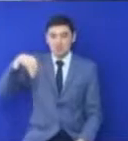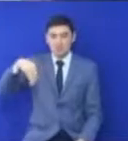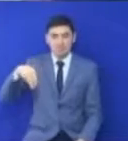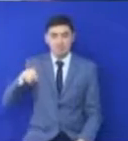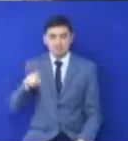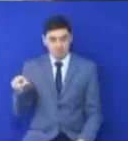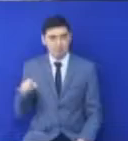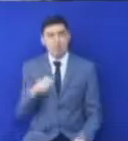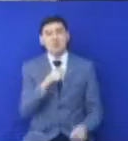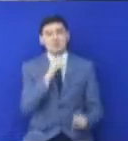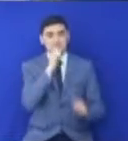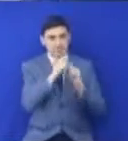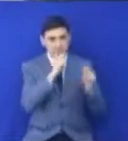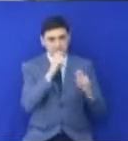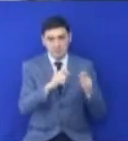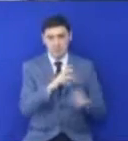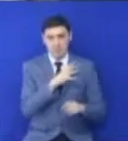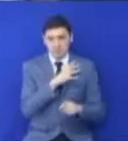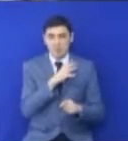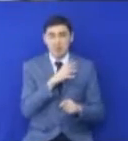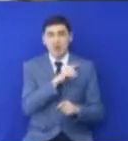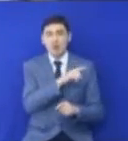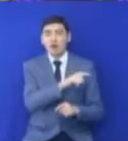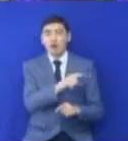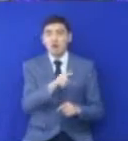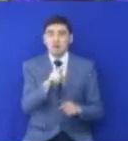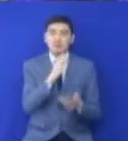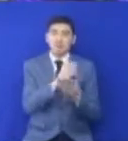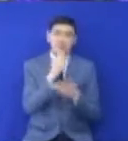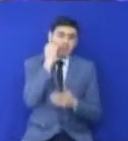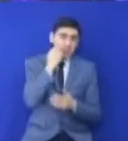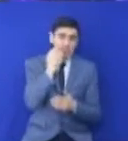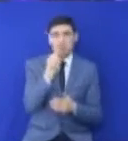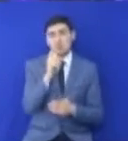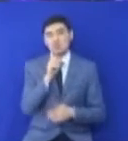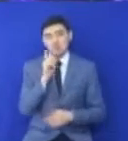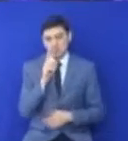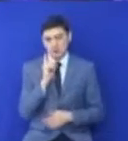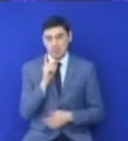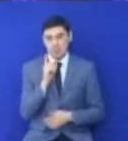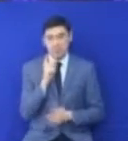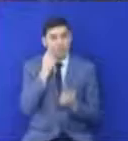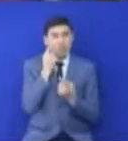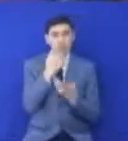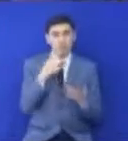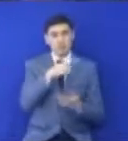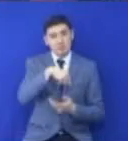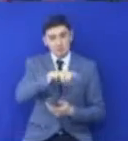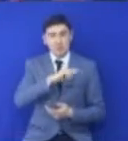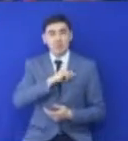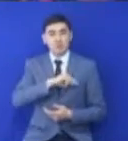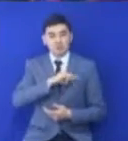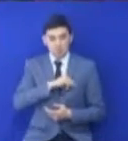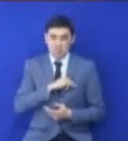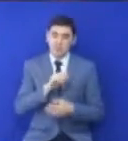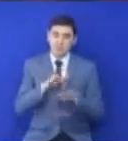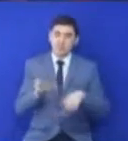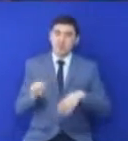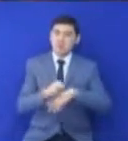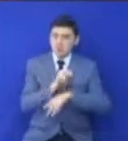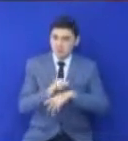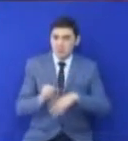табыс етті. Марапатталғандардың арасында аға буын өкілдерімен қатар жастар да бар. Олардың көпшілігі жұмыс істеп бала тәрбиесімен де